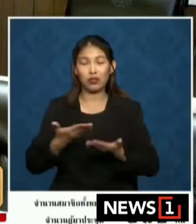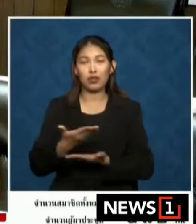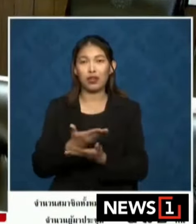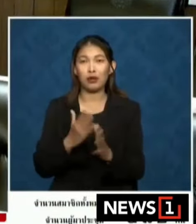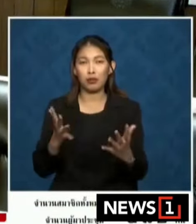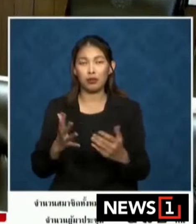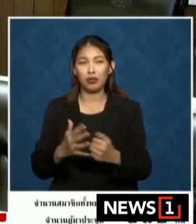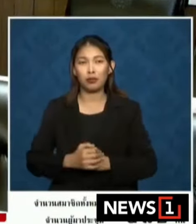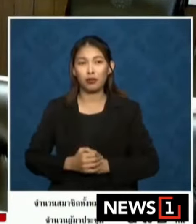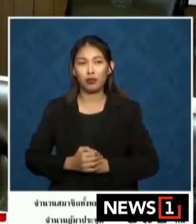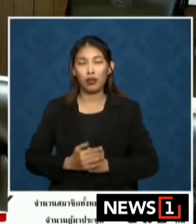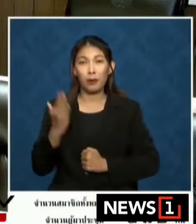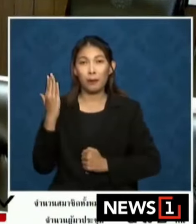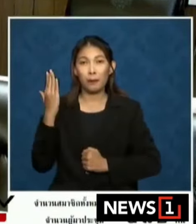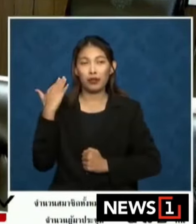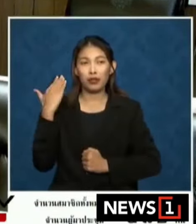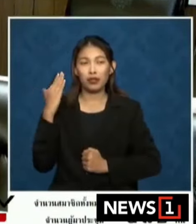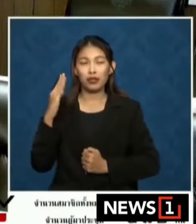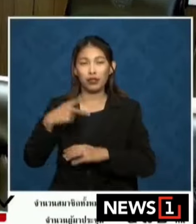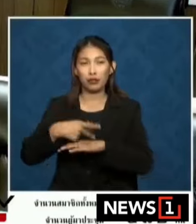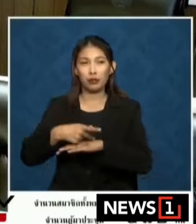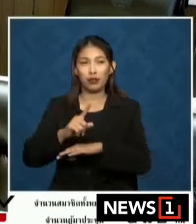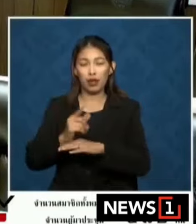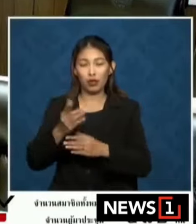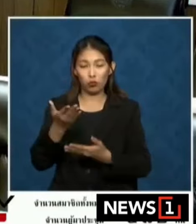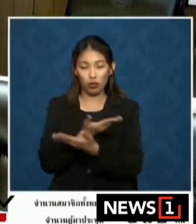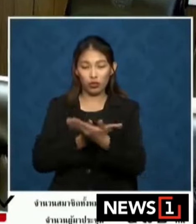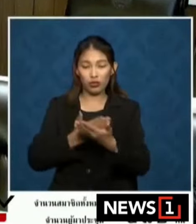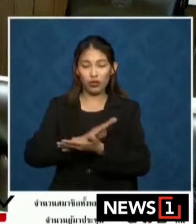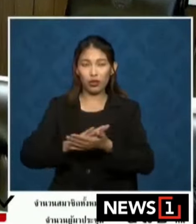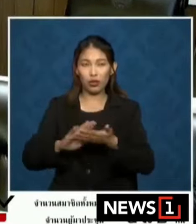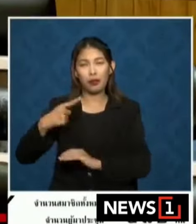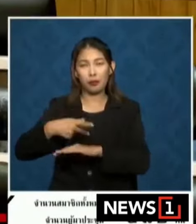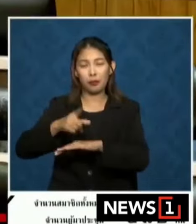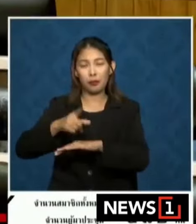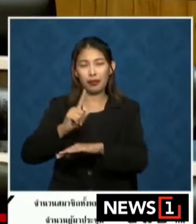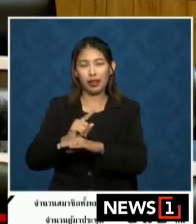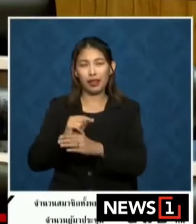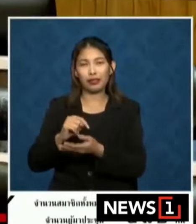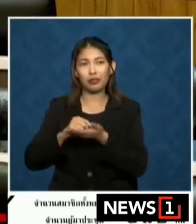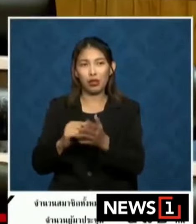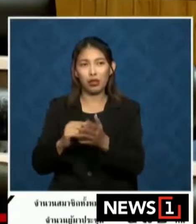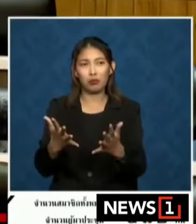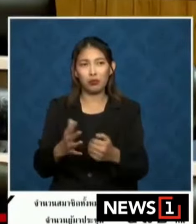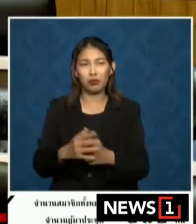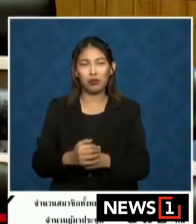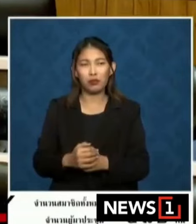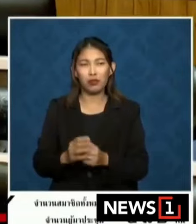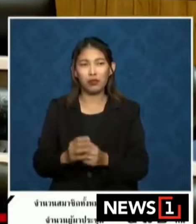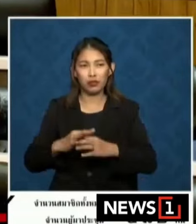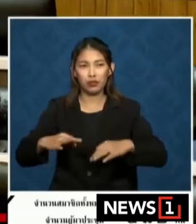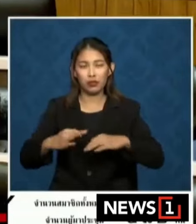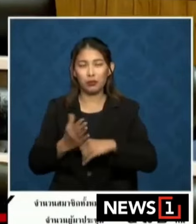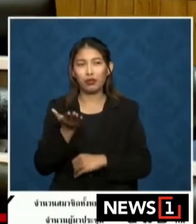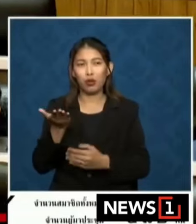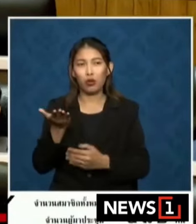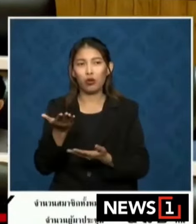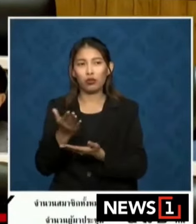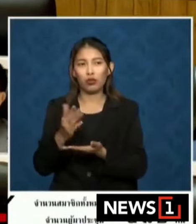ยกมือประท้วงนอกจากนี้ยังมีคุณชนกจันทาทองอันนี้เป็นส.สหนองคายมีทันตแพทยหญิงรดาปา